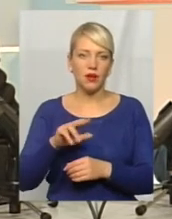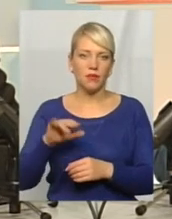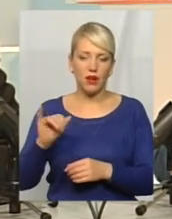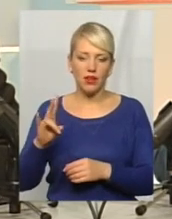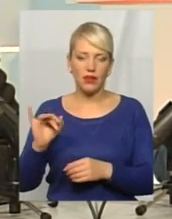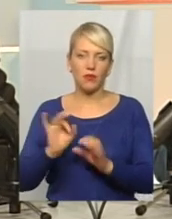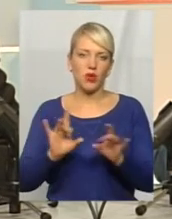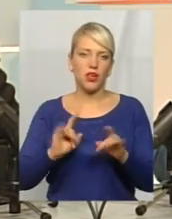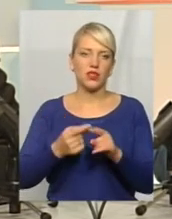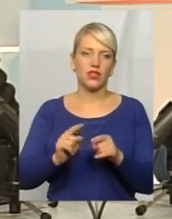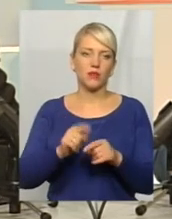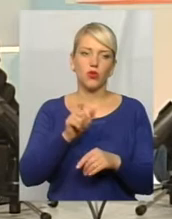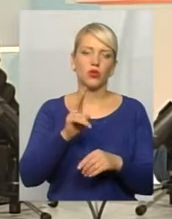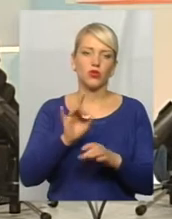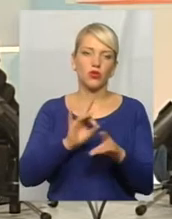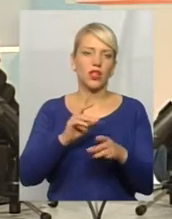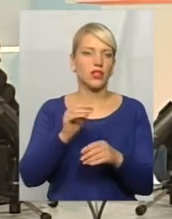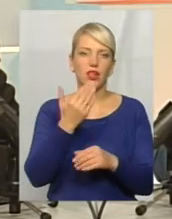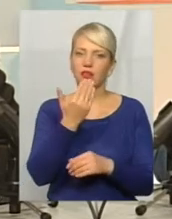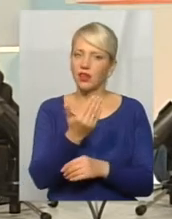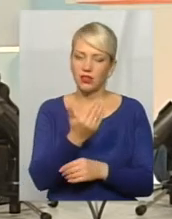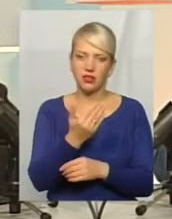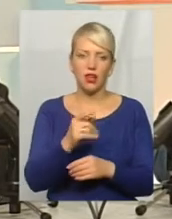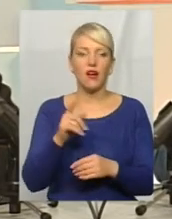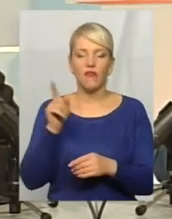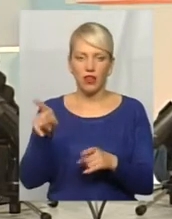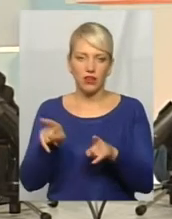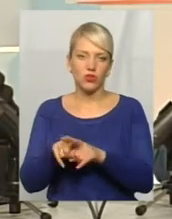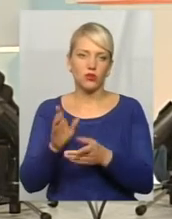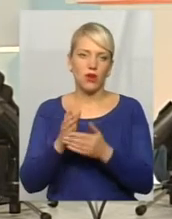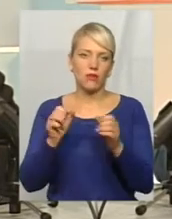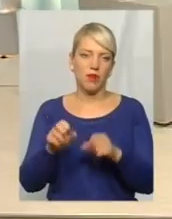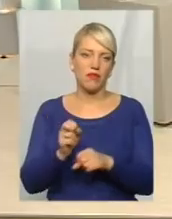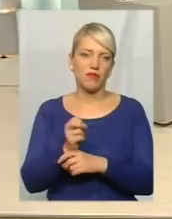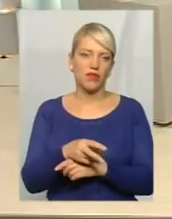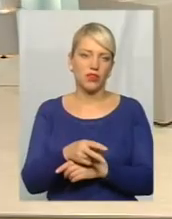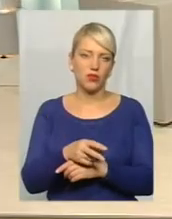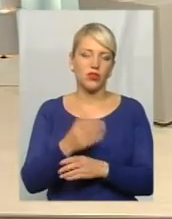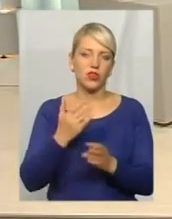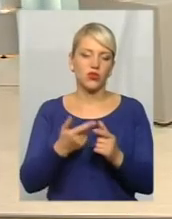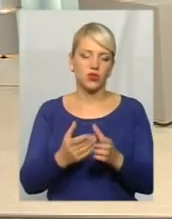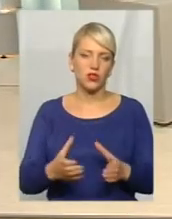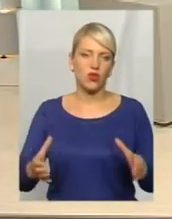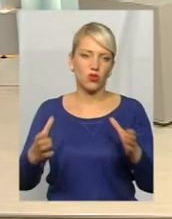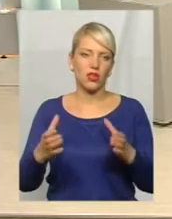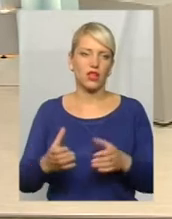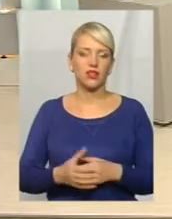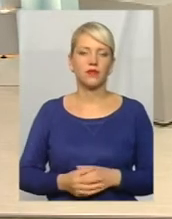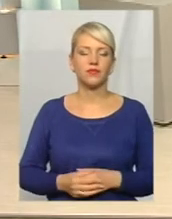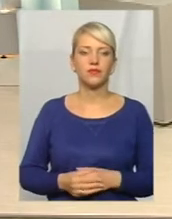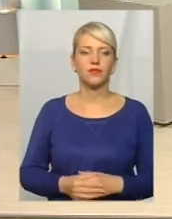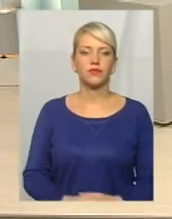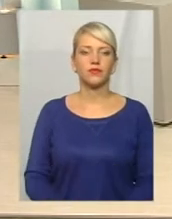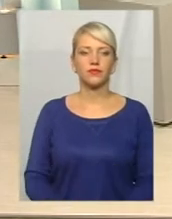пояснювати тим людям, які їй розказують, що то їхнє, що вона має право викинути його будь-де, якщо то є контейнерний майданчик. Знову ж так, будь